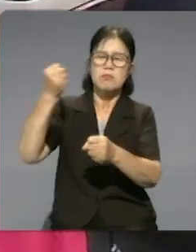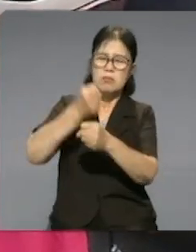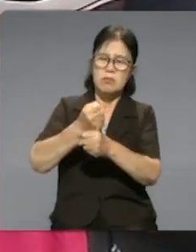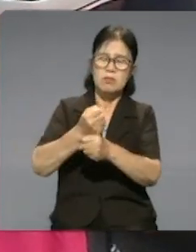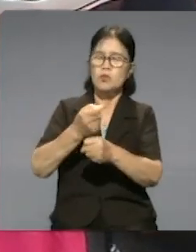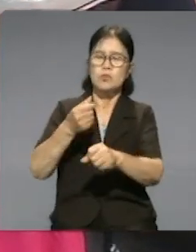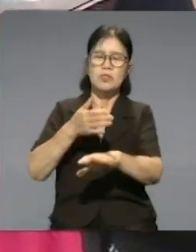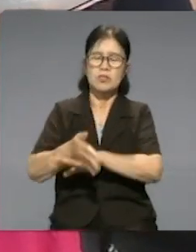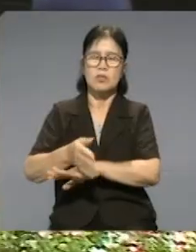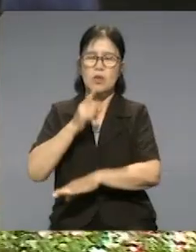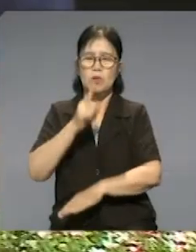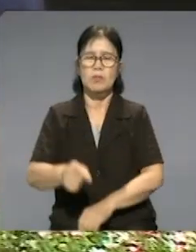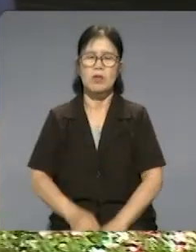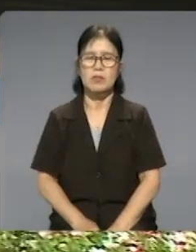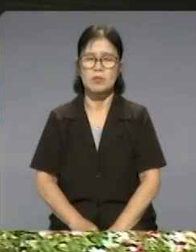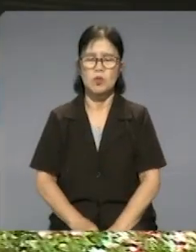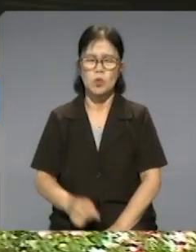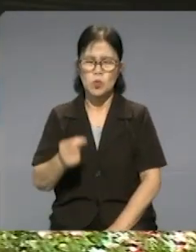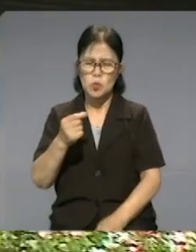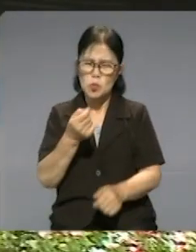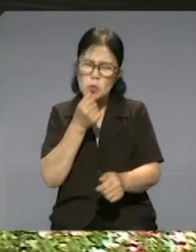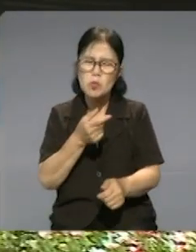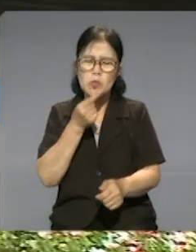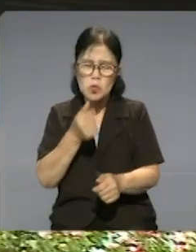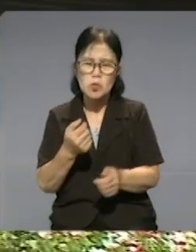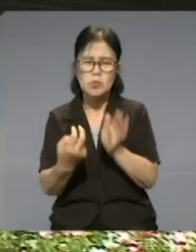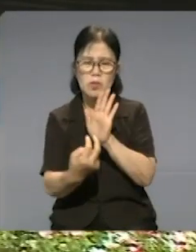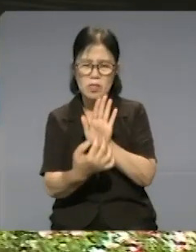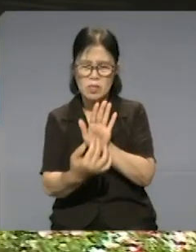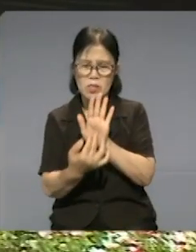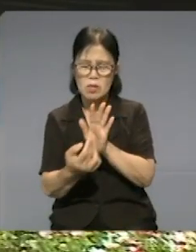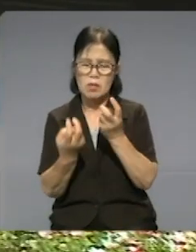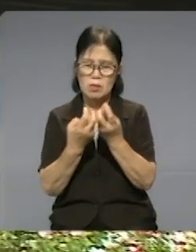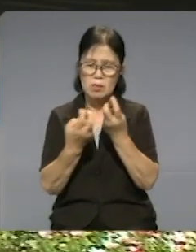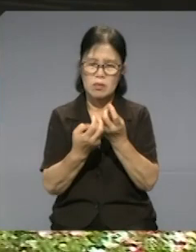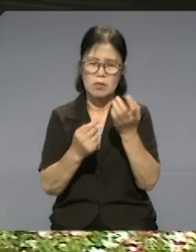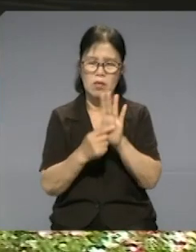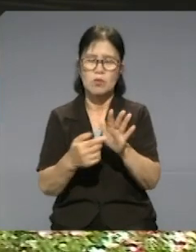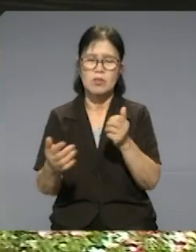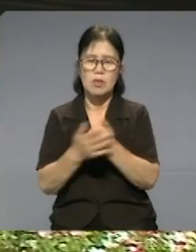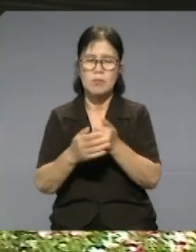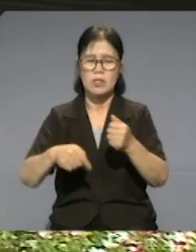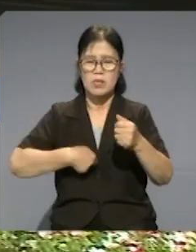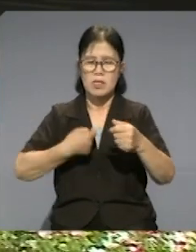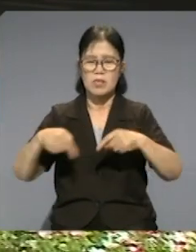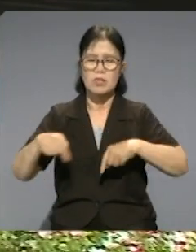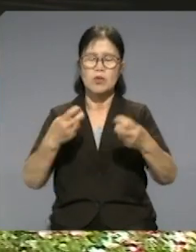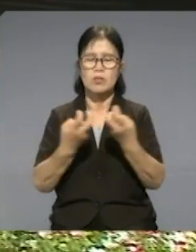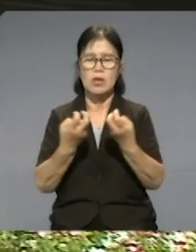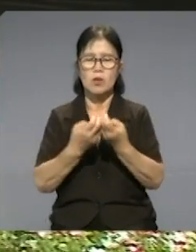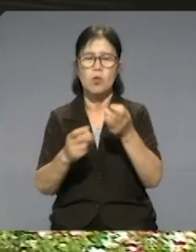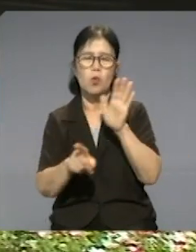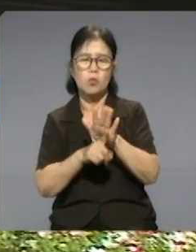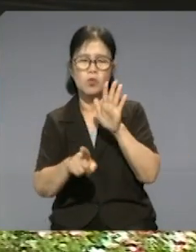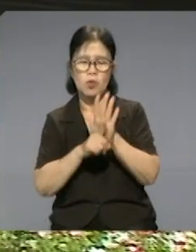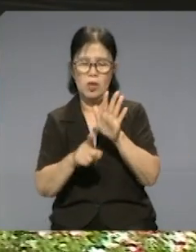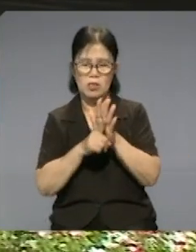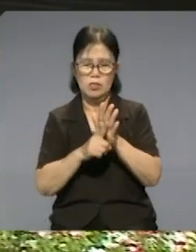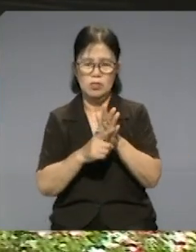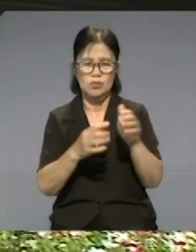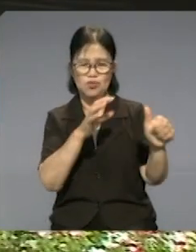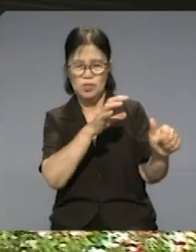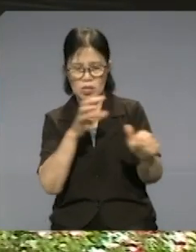나옵니다. 파편적인 대책을 좀 내면서 오히려 뭐 자기의 그런 정책을 홍보하는